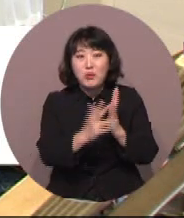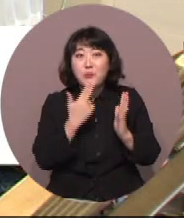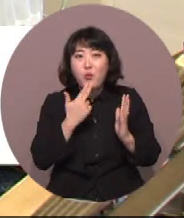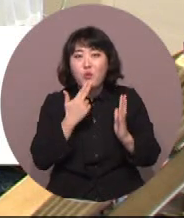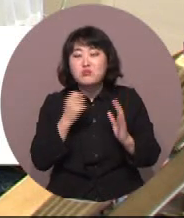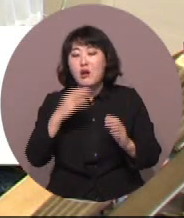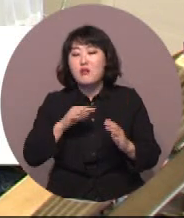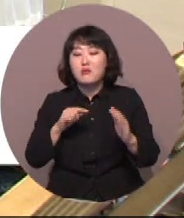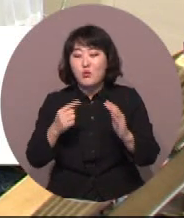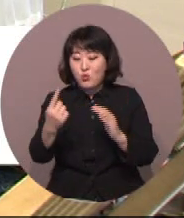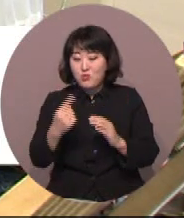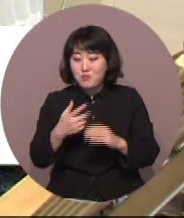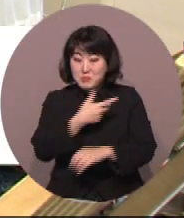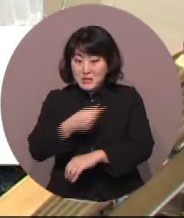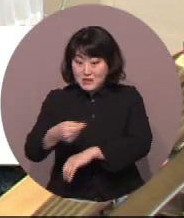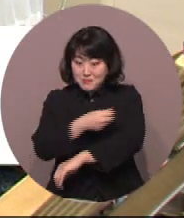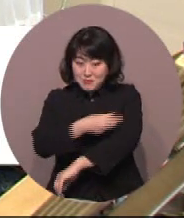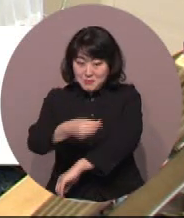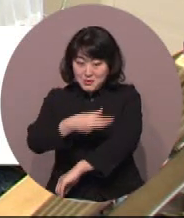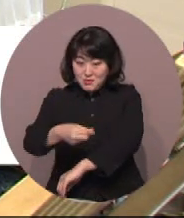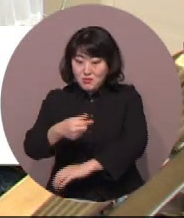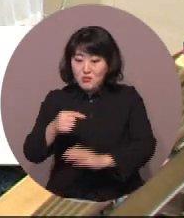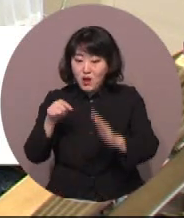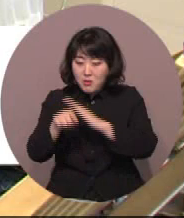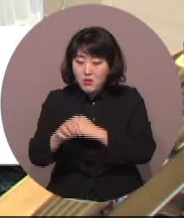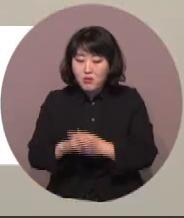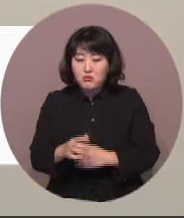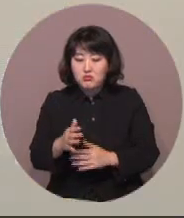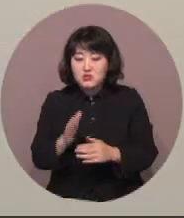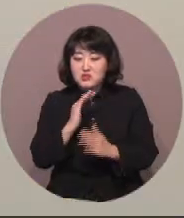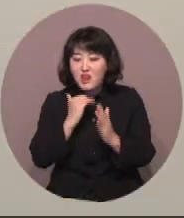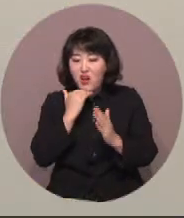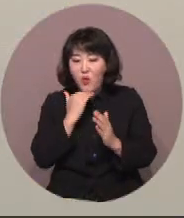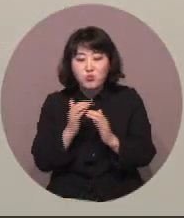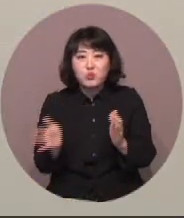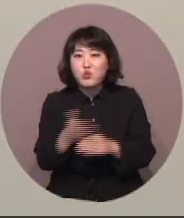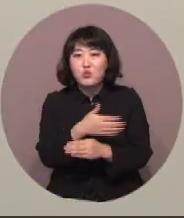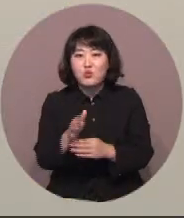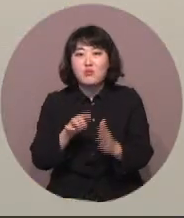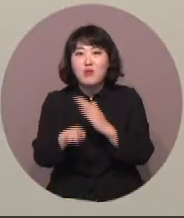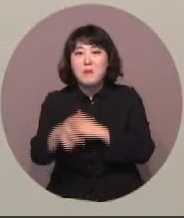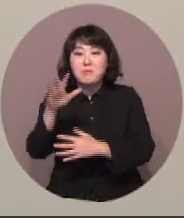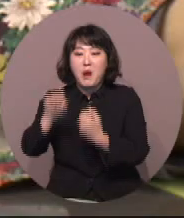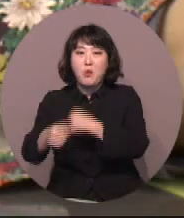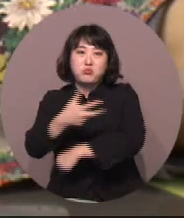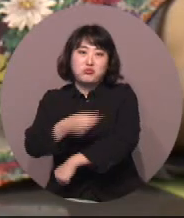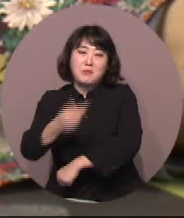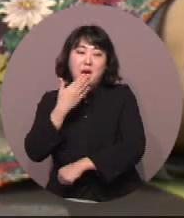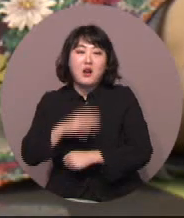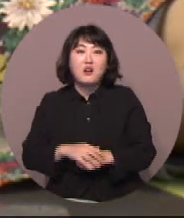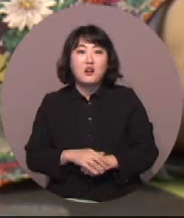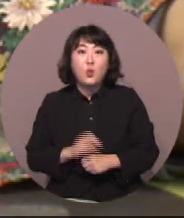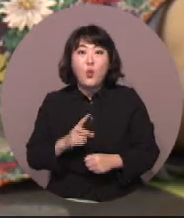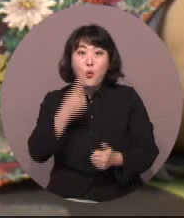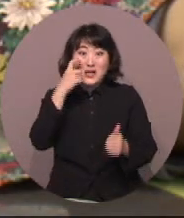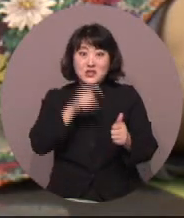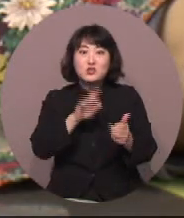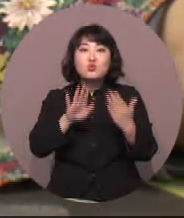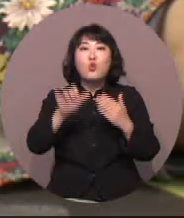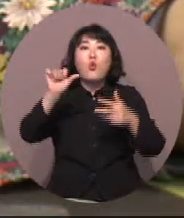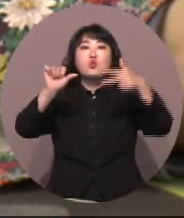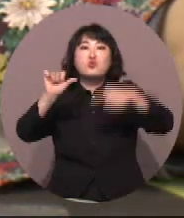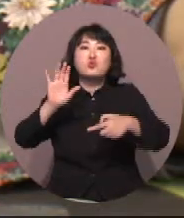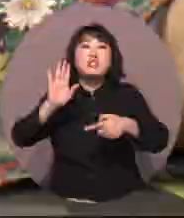바로 들어가서 검사를 헌혈을 하게 되는 것 같습니다 여기에 확신 자른 최수 우주 동안 헌혈을 할 수 없도록 한